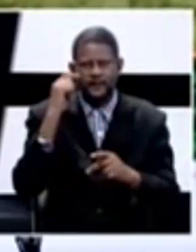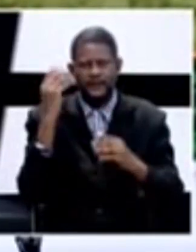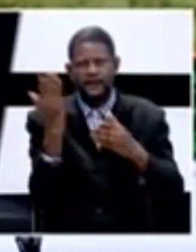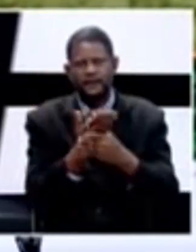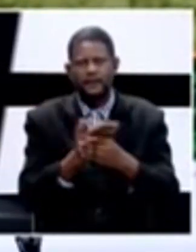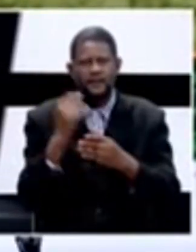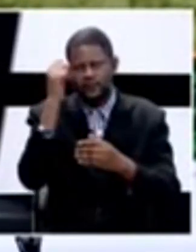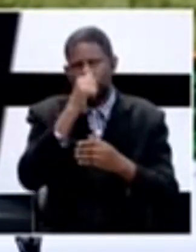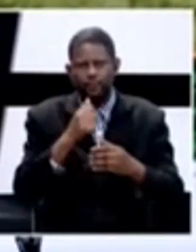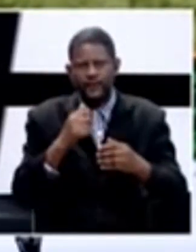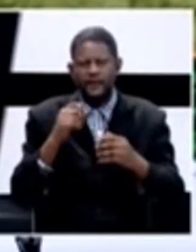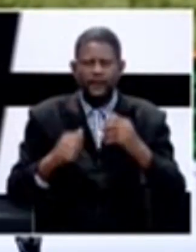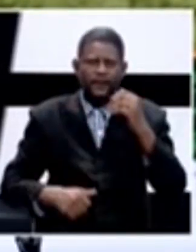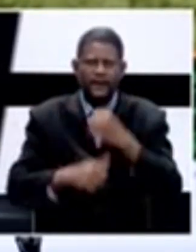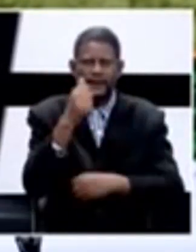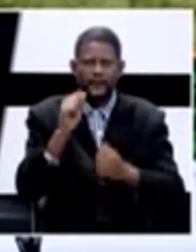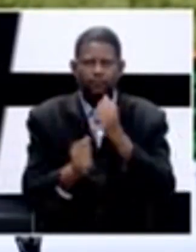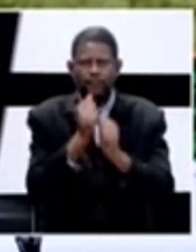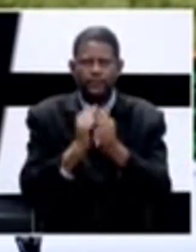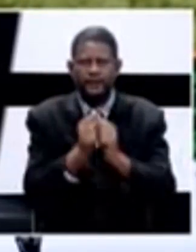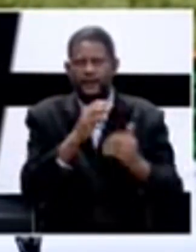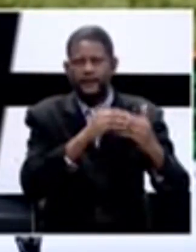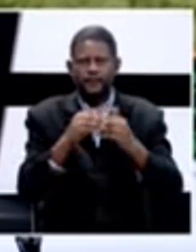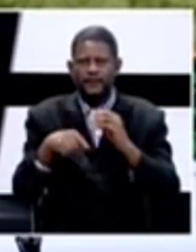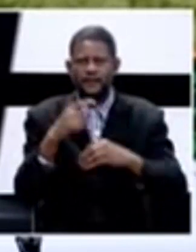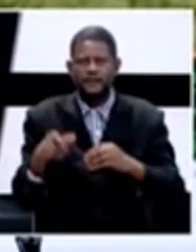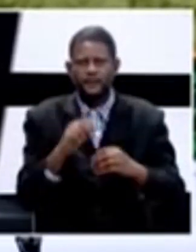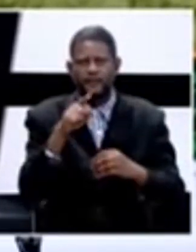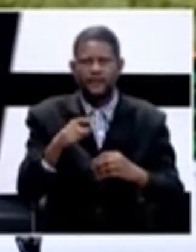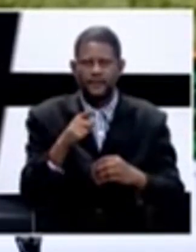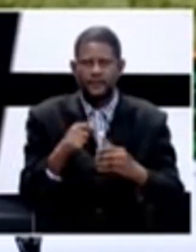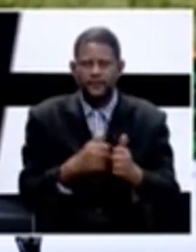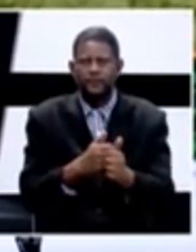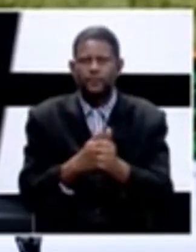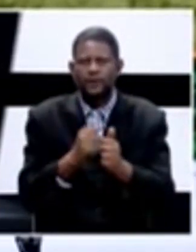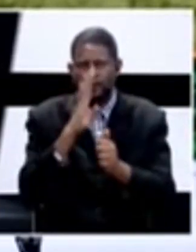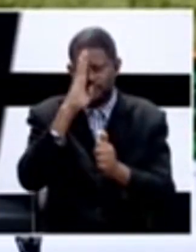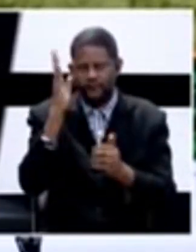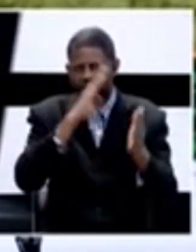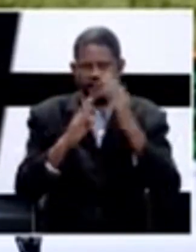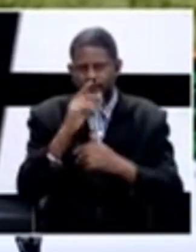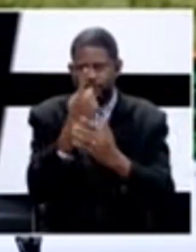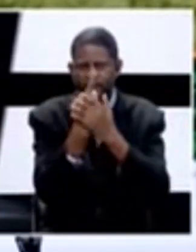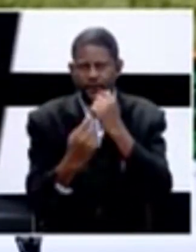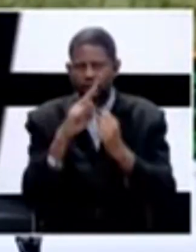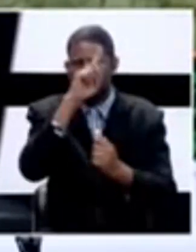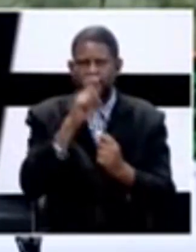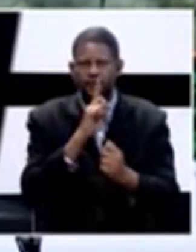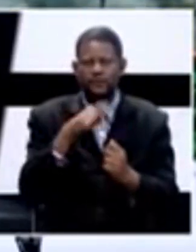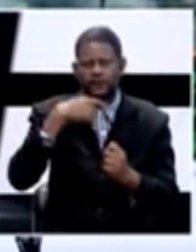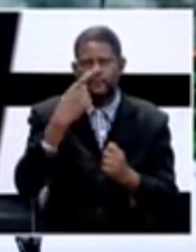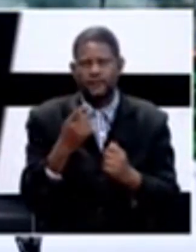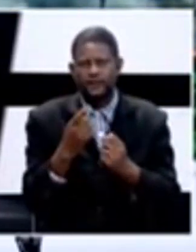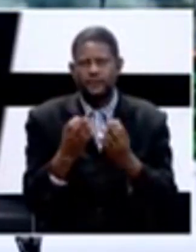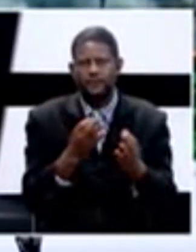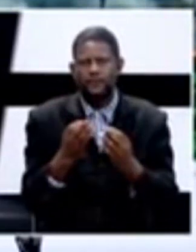ናብ ሓደጋ ምብትታን እናምርሐን ስለ ዝርከብ ነዚ ስዒቡ ንዝፍጠር ጸገም ብሕታዊ ተሓታቲ እዩ ድማ ኢሉ መሳርሕትና ኪሮስ መሓረ